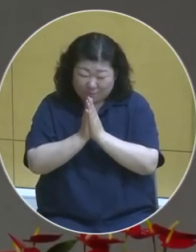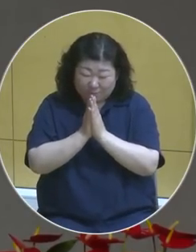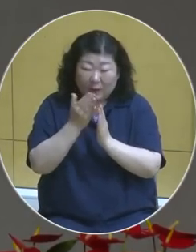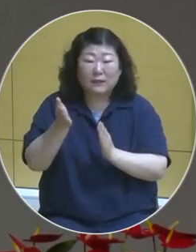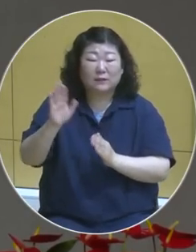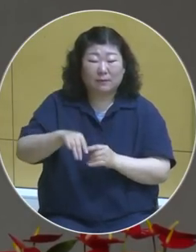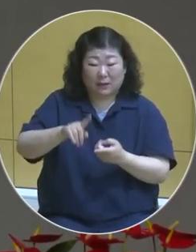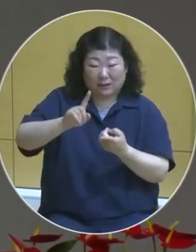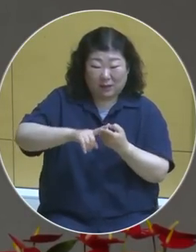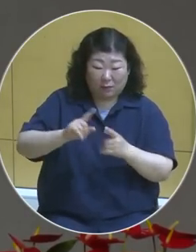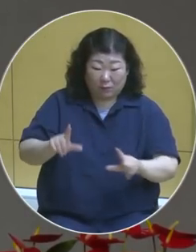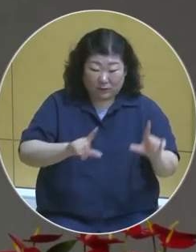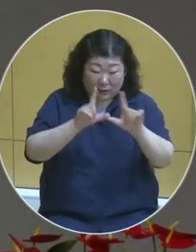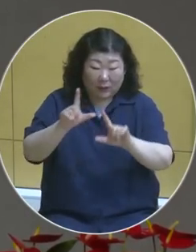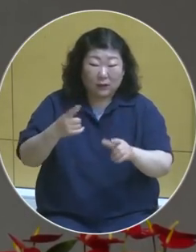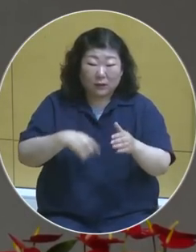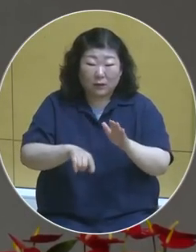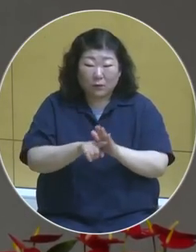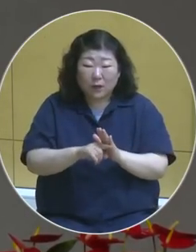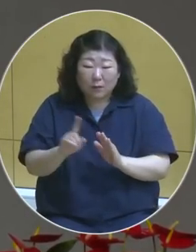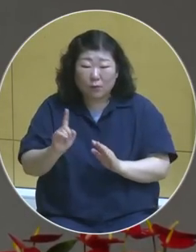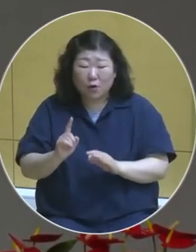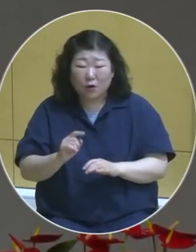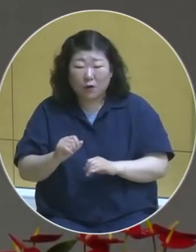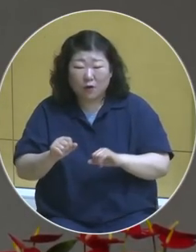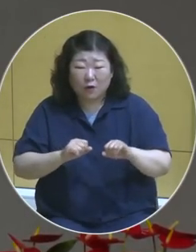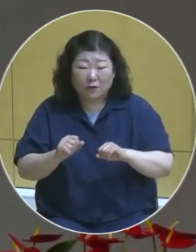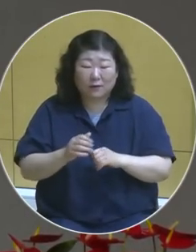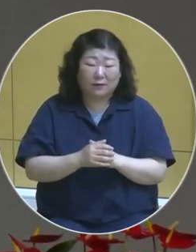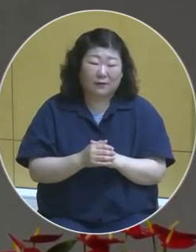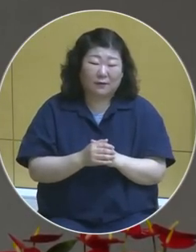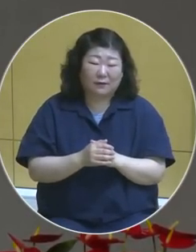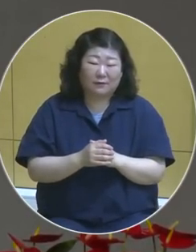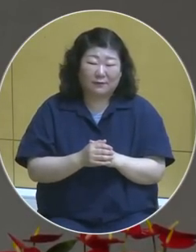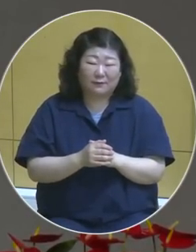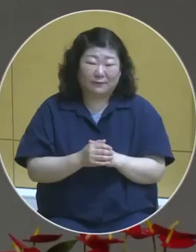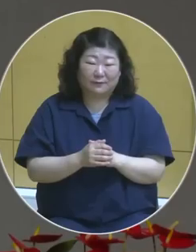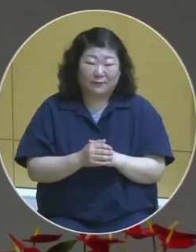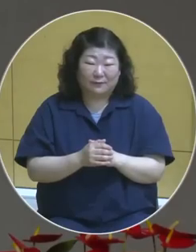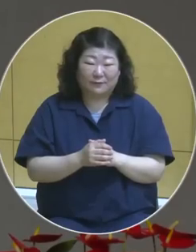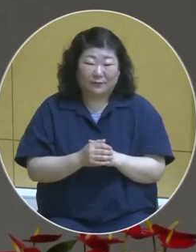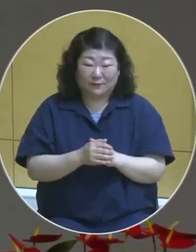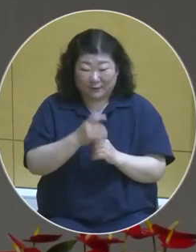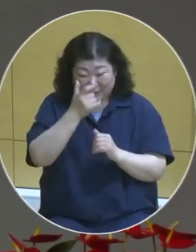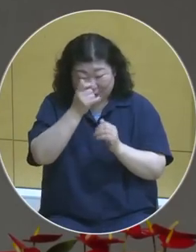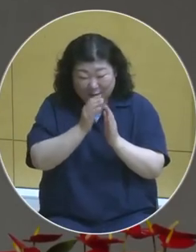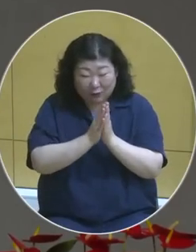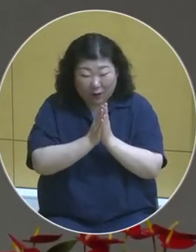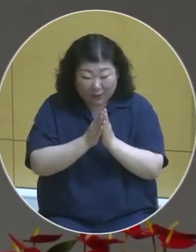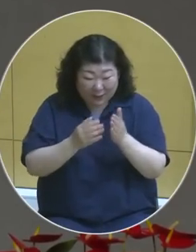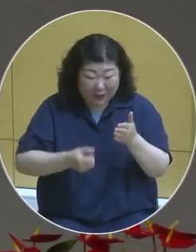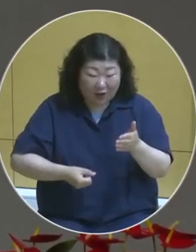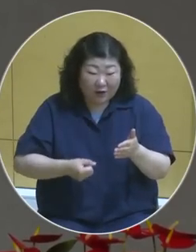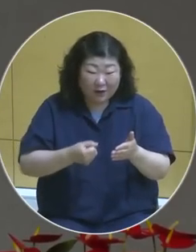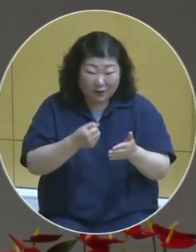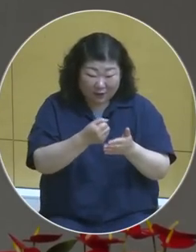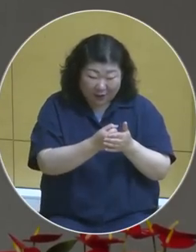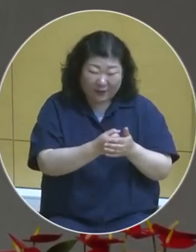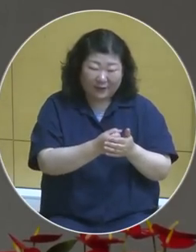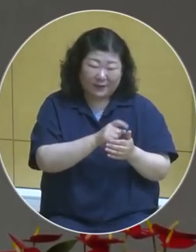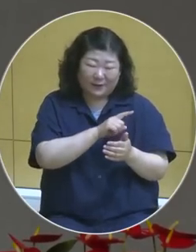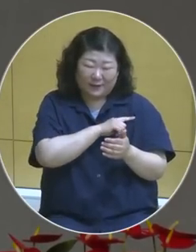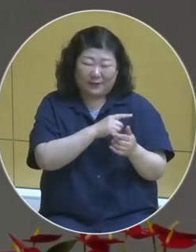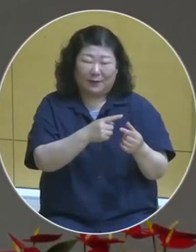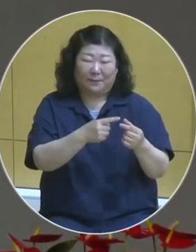위해서 우리는 무슨 결단을 하고 살아갑니까? 가장 우선적인 것은 기도하기를 결단하시길 바랍니다. 나는 기도의